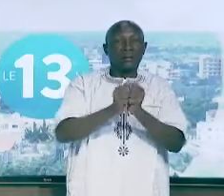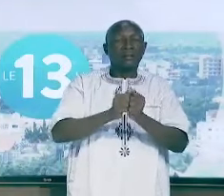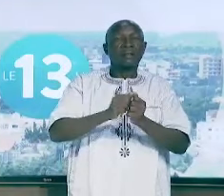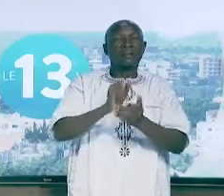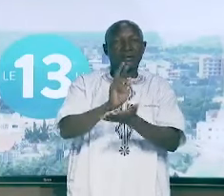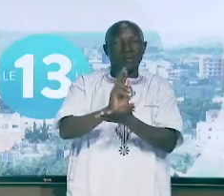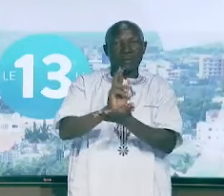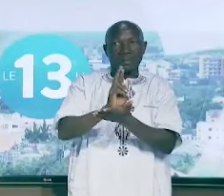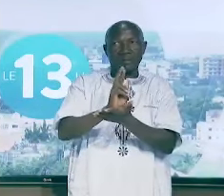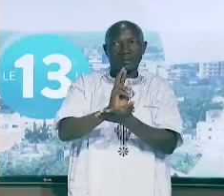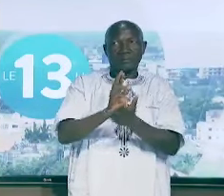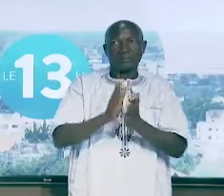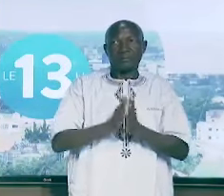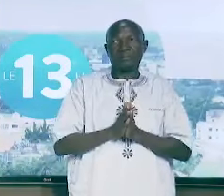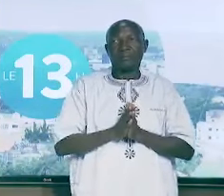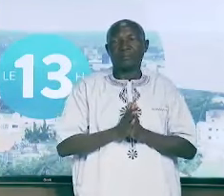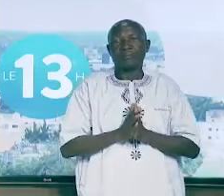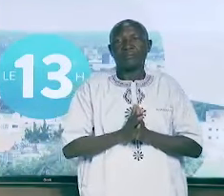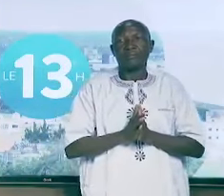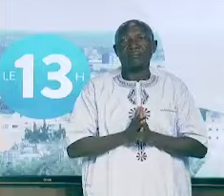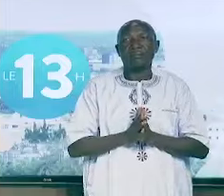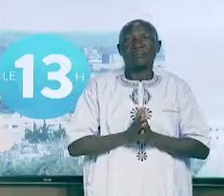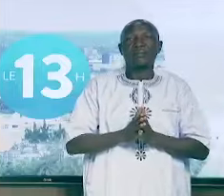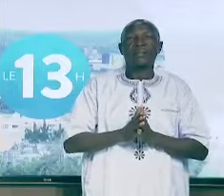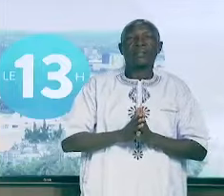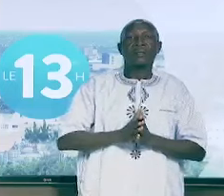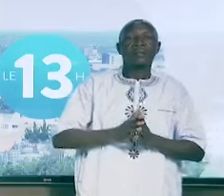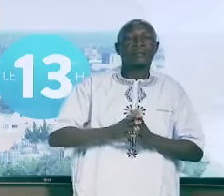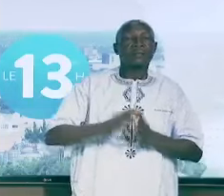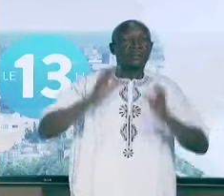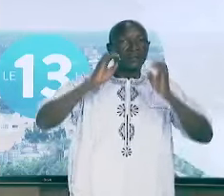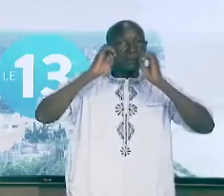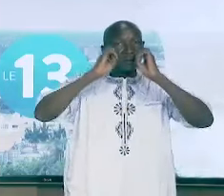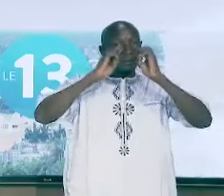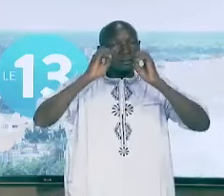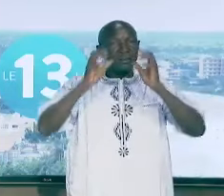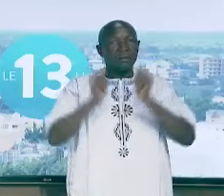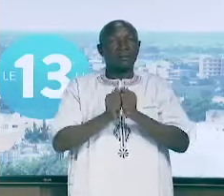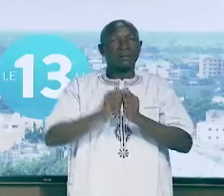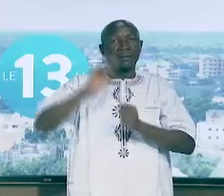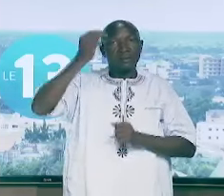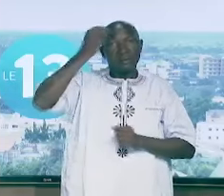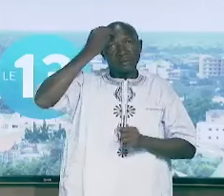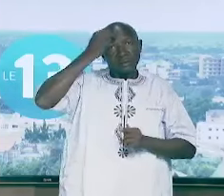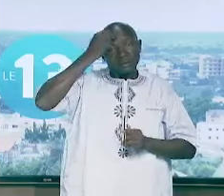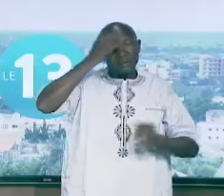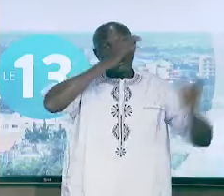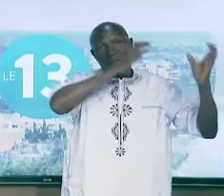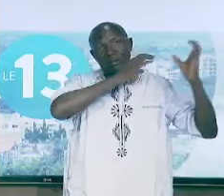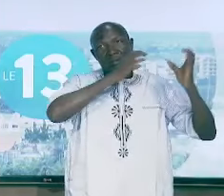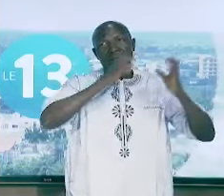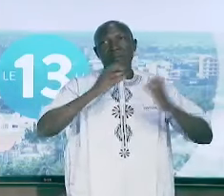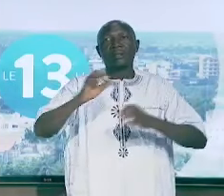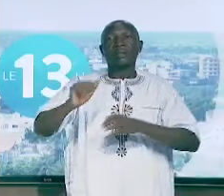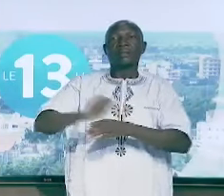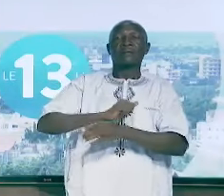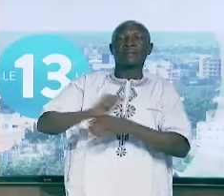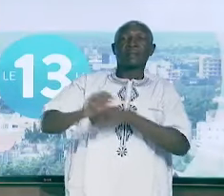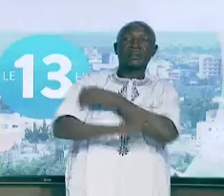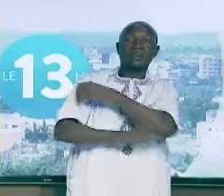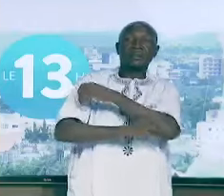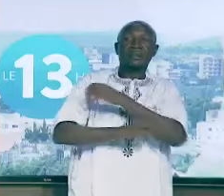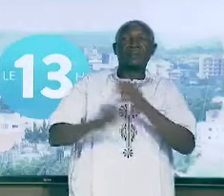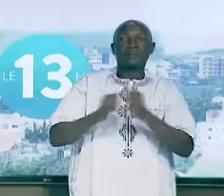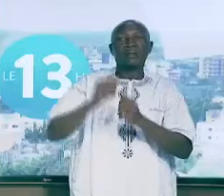Mariam Matamboura. Au menu de ces échanges entre le ministre en charge des Affaires étrangères et le secrétaire général de